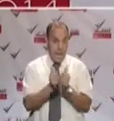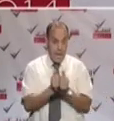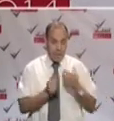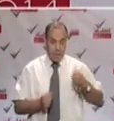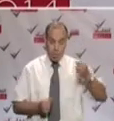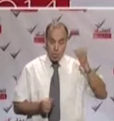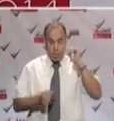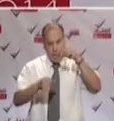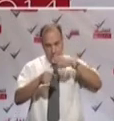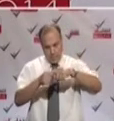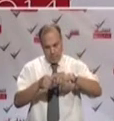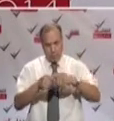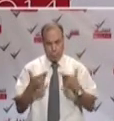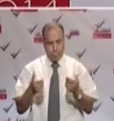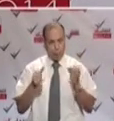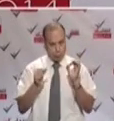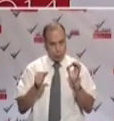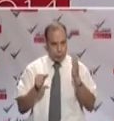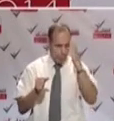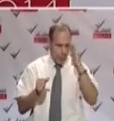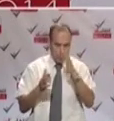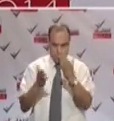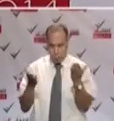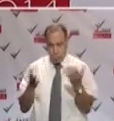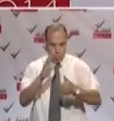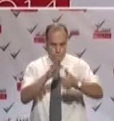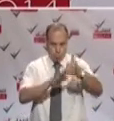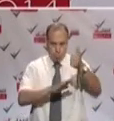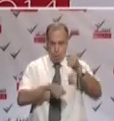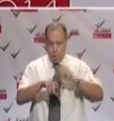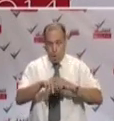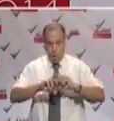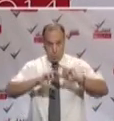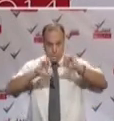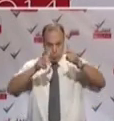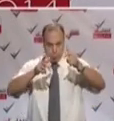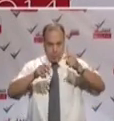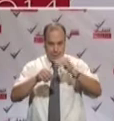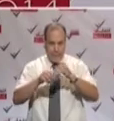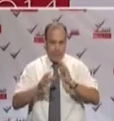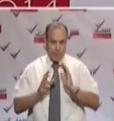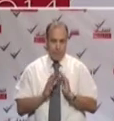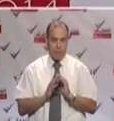تونس أسهم إسهام فعال كما تعرفوا في إنجاح المرحلة الانتقالية